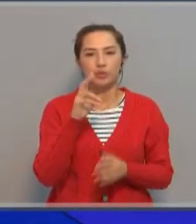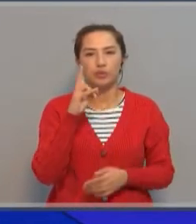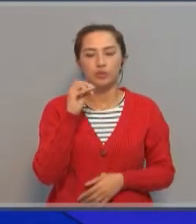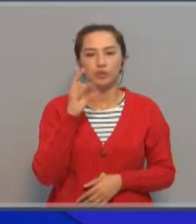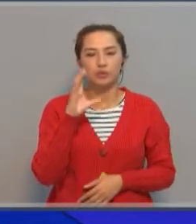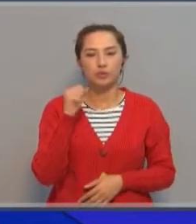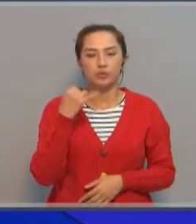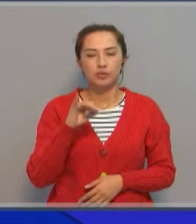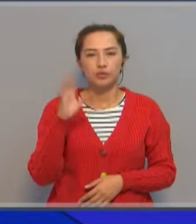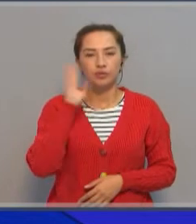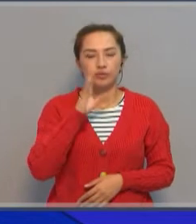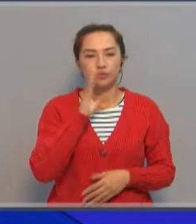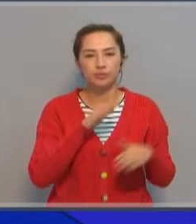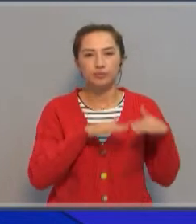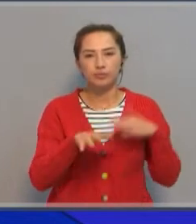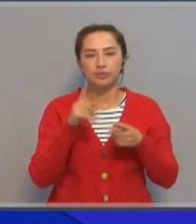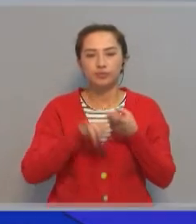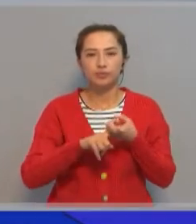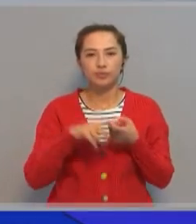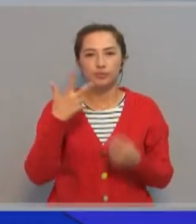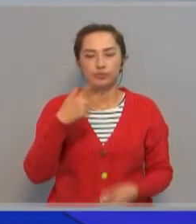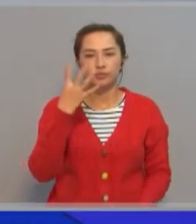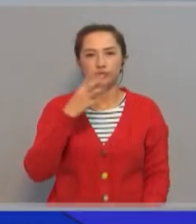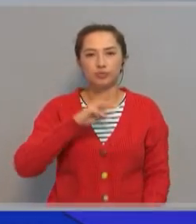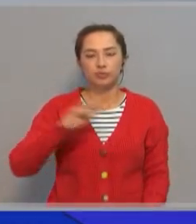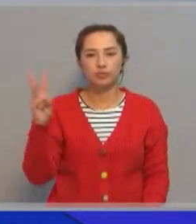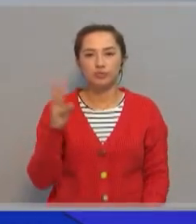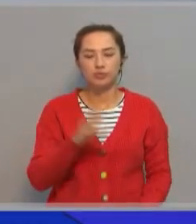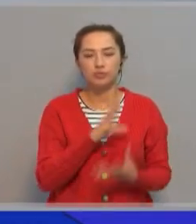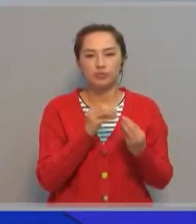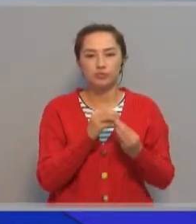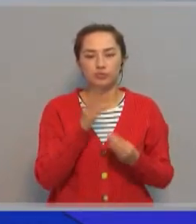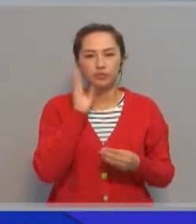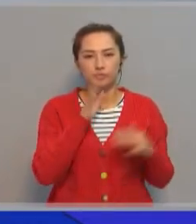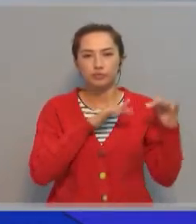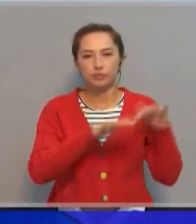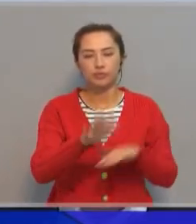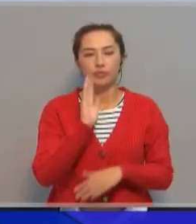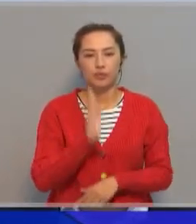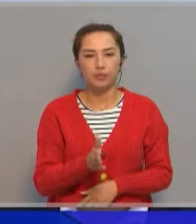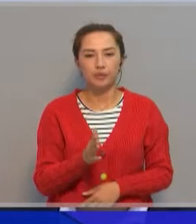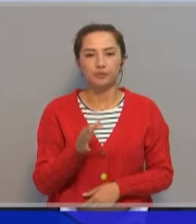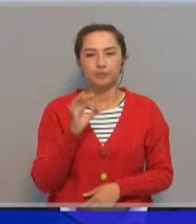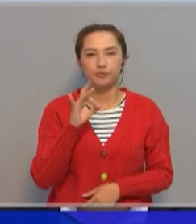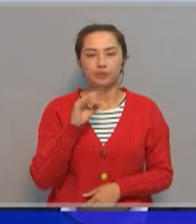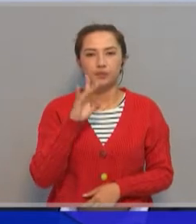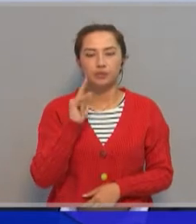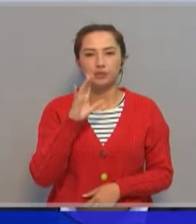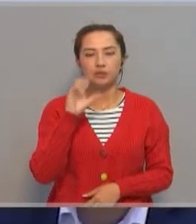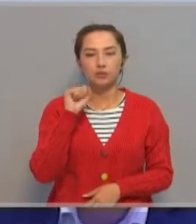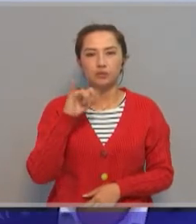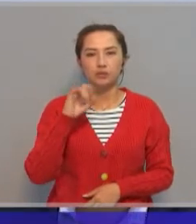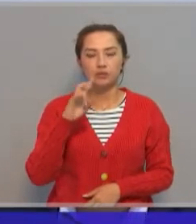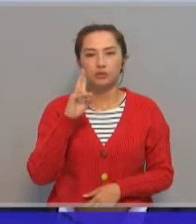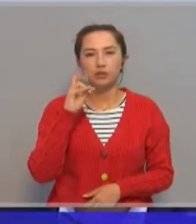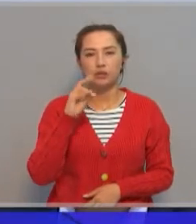қорған екі су қоймасын салу жобасы бойынша 34 миллион текше метр ағын су жеткізіледі. Ордабасы, Сауран,